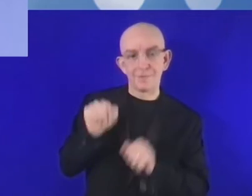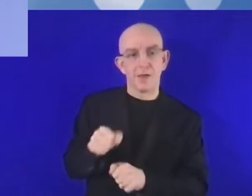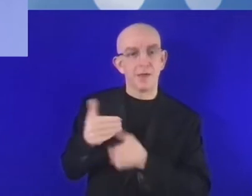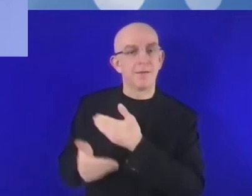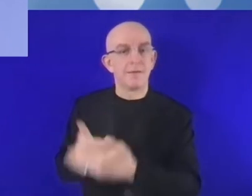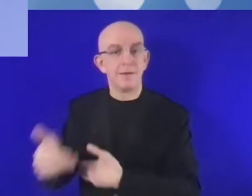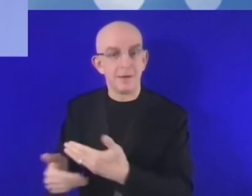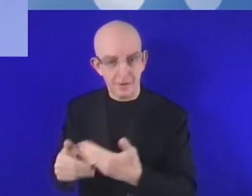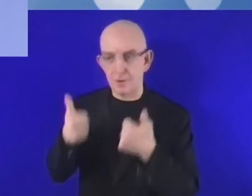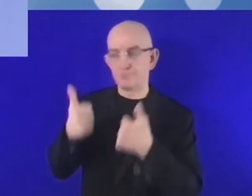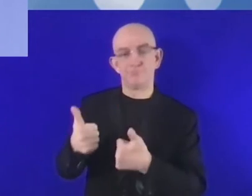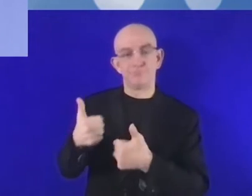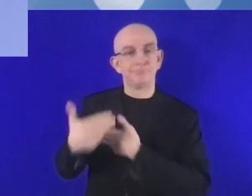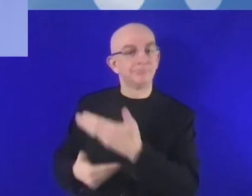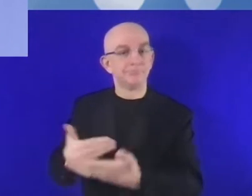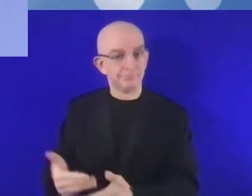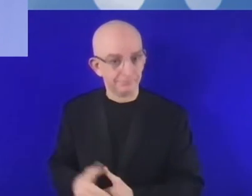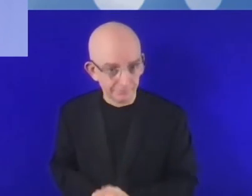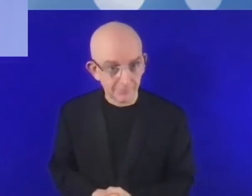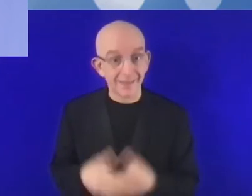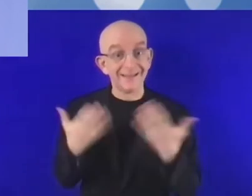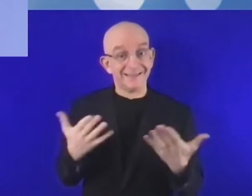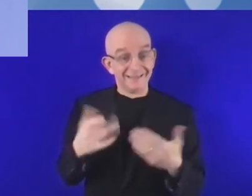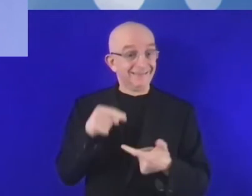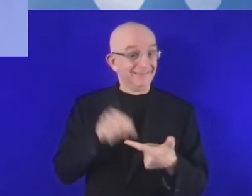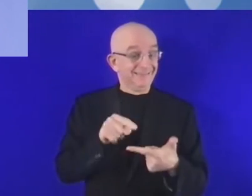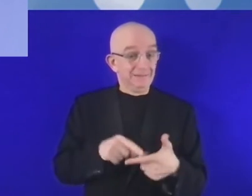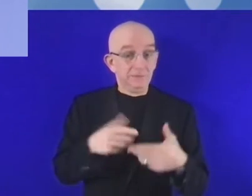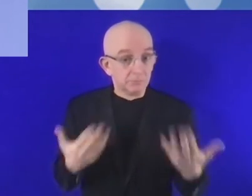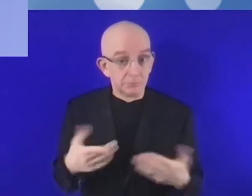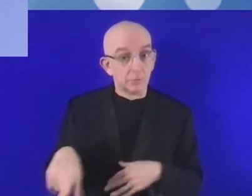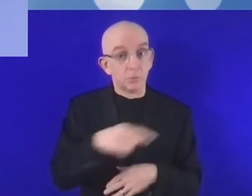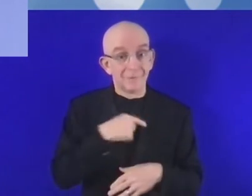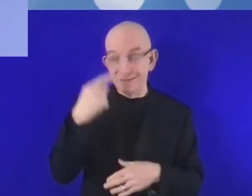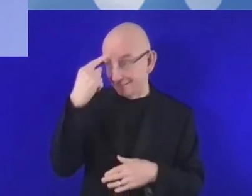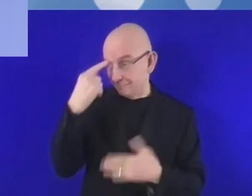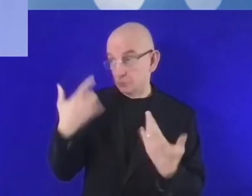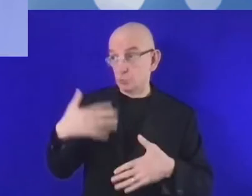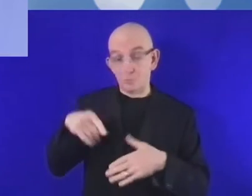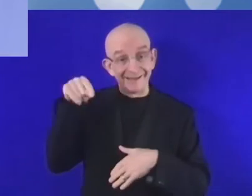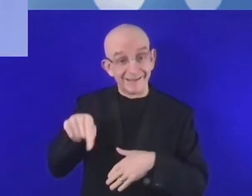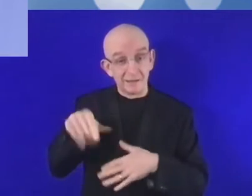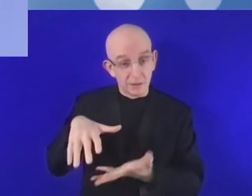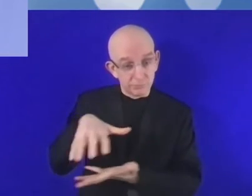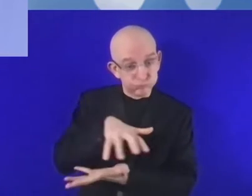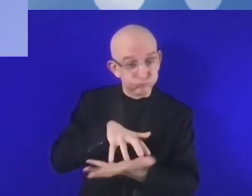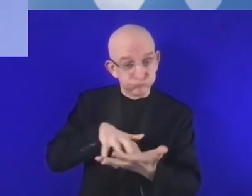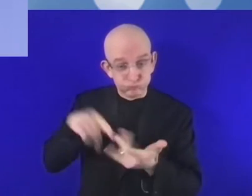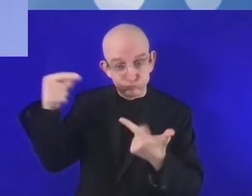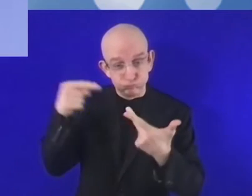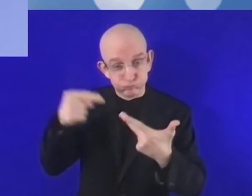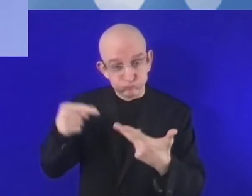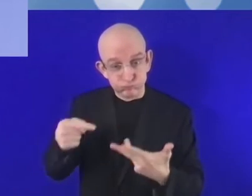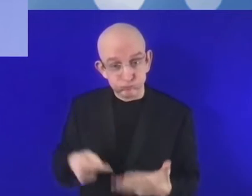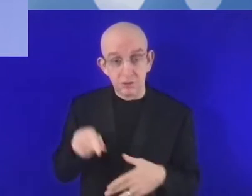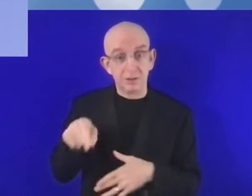отдельных стран. Давайте помнить также о том, что мы не можем упускать из